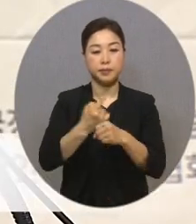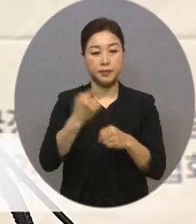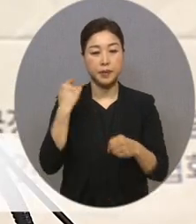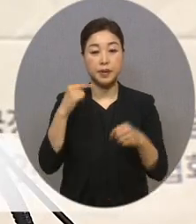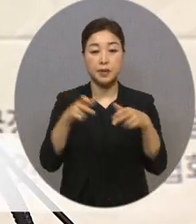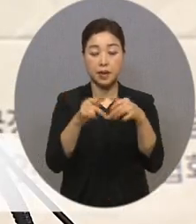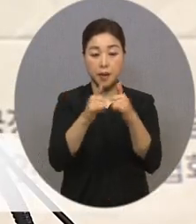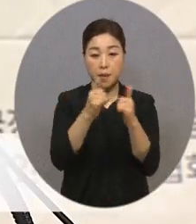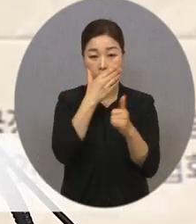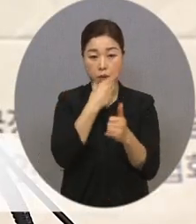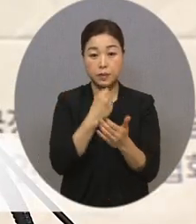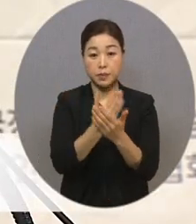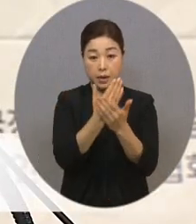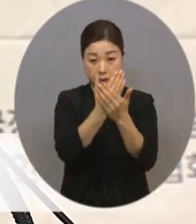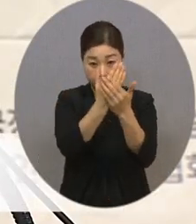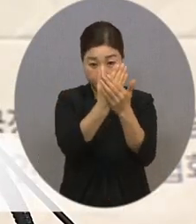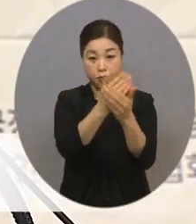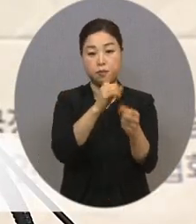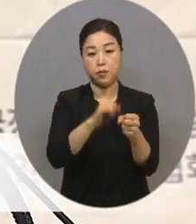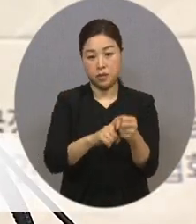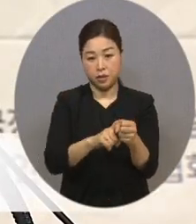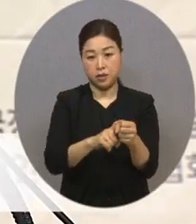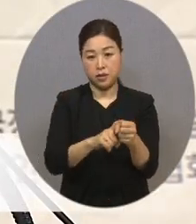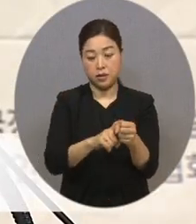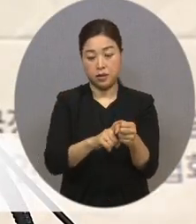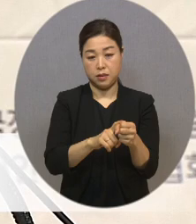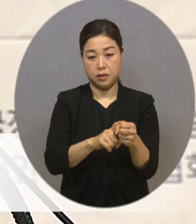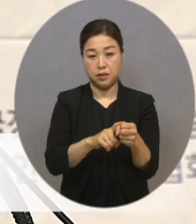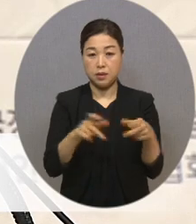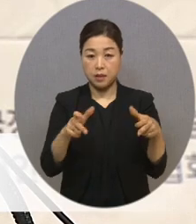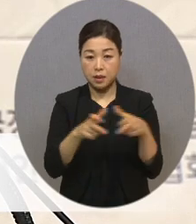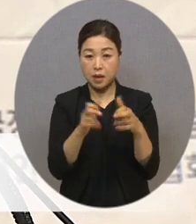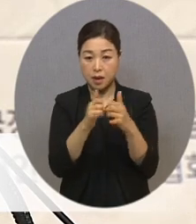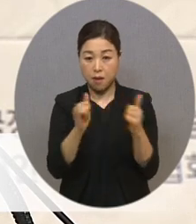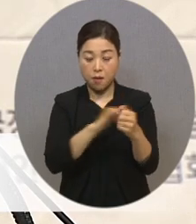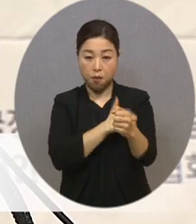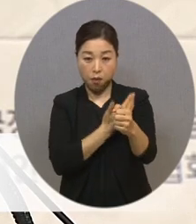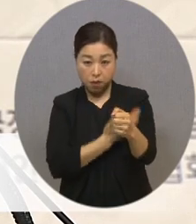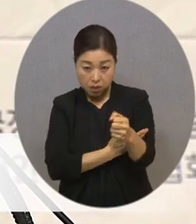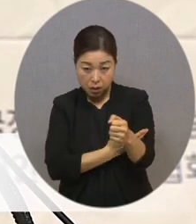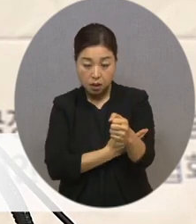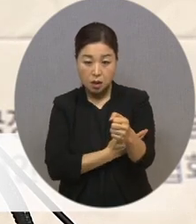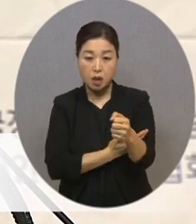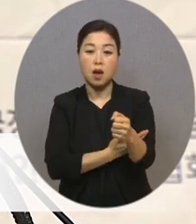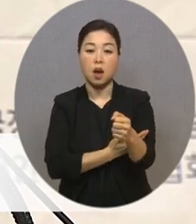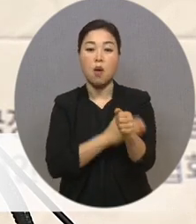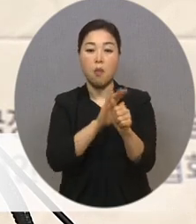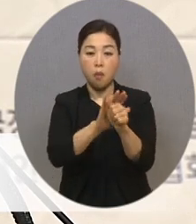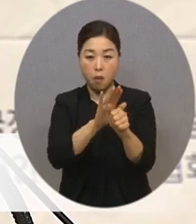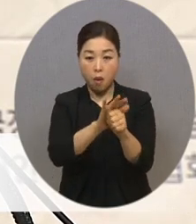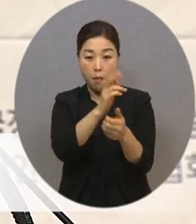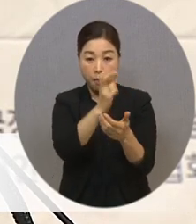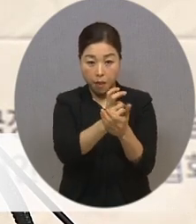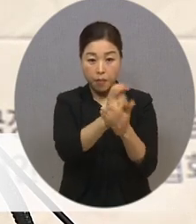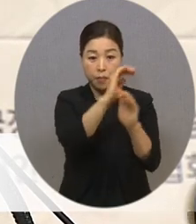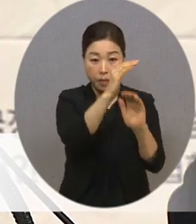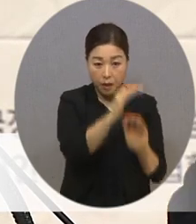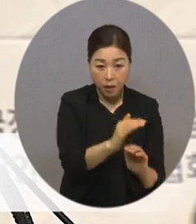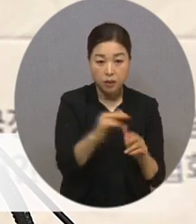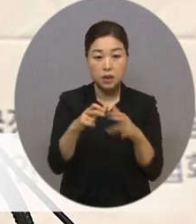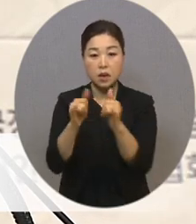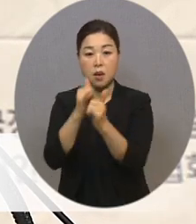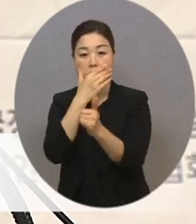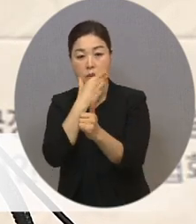복지 발전을 위해서 장애인 권리 보장 법안과 그리고 장애인 복지법 정부